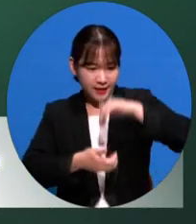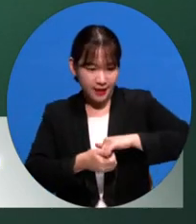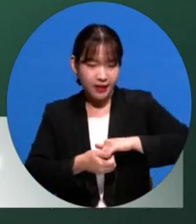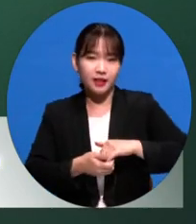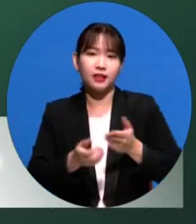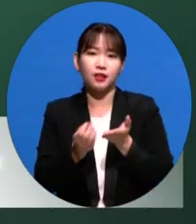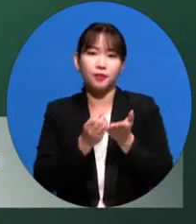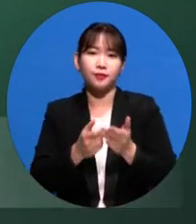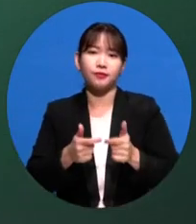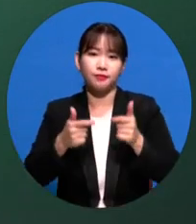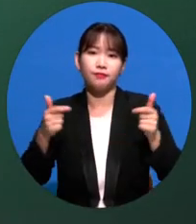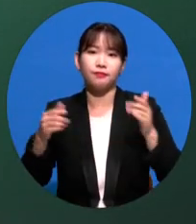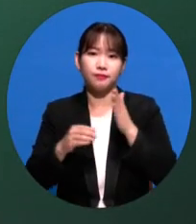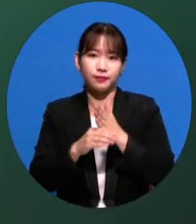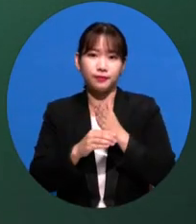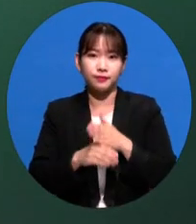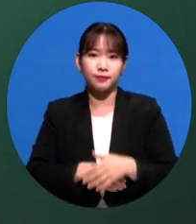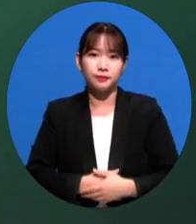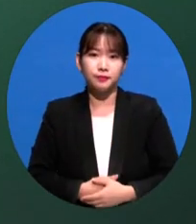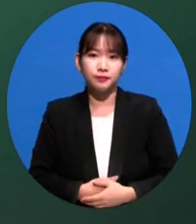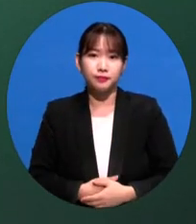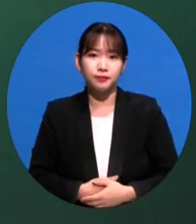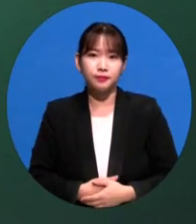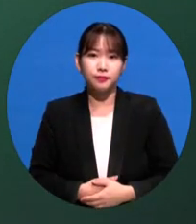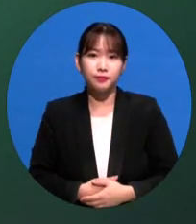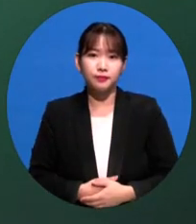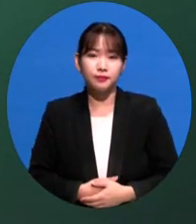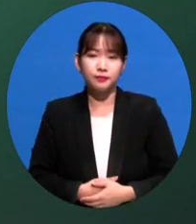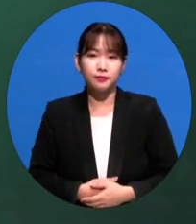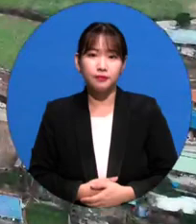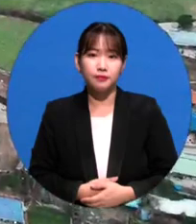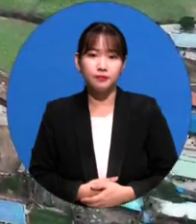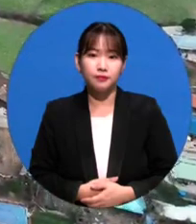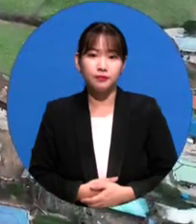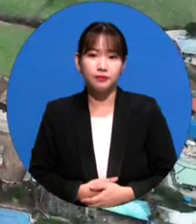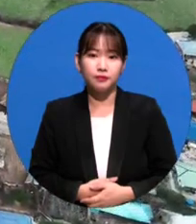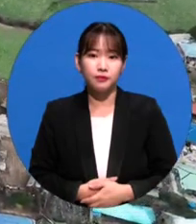늘고 있습니다. 양정은 기자가 현장을 다녀왔습니다.